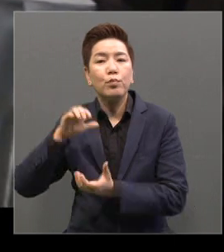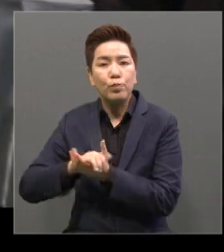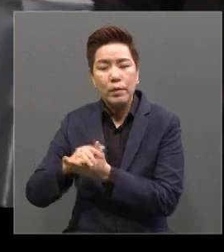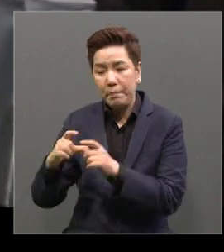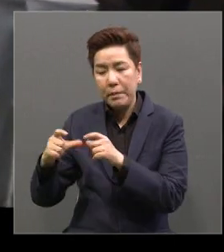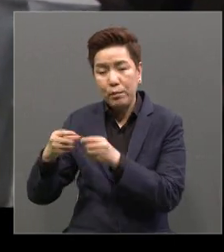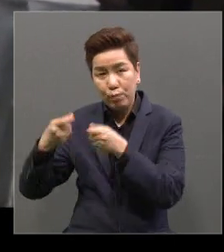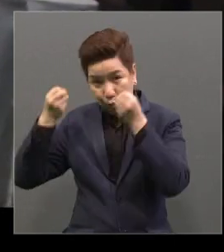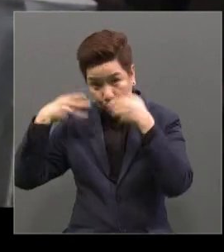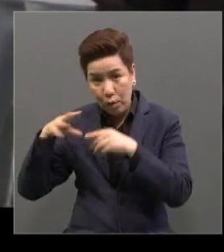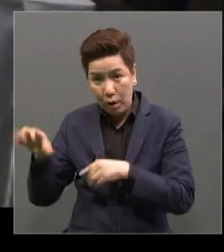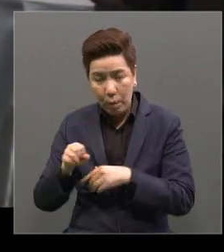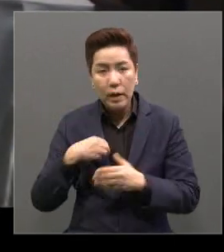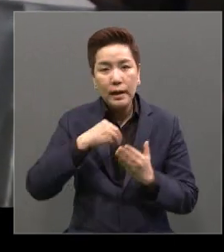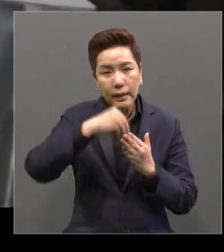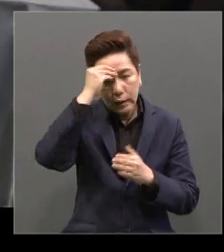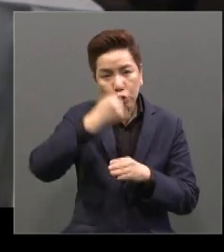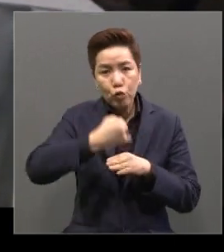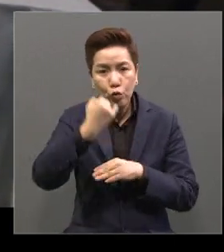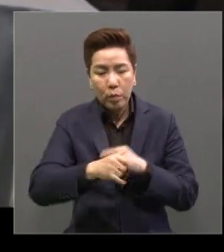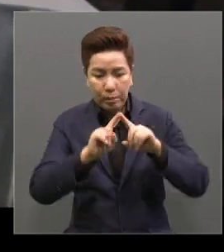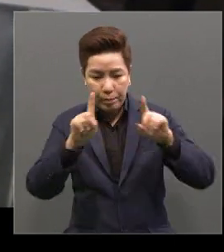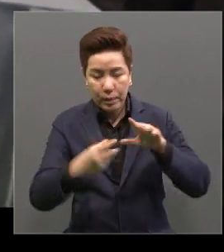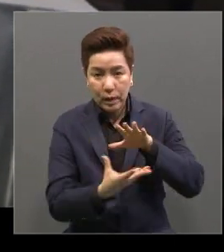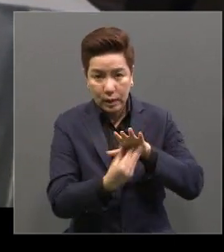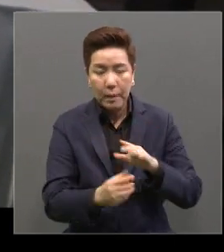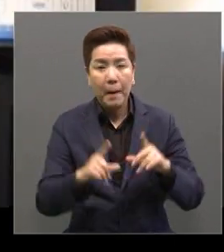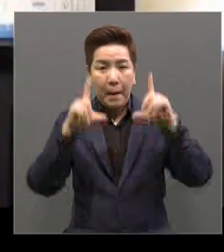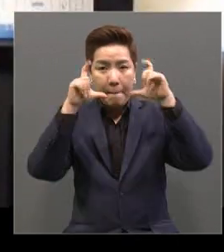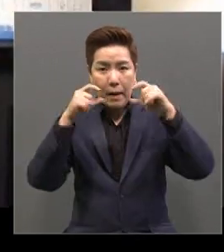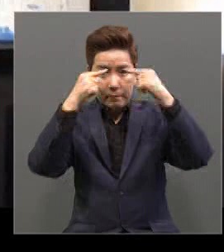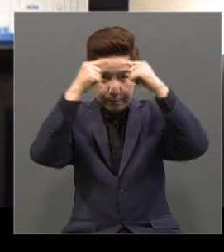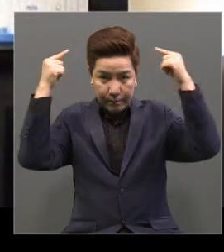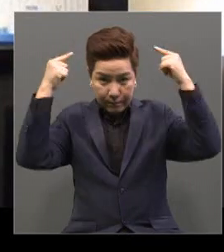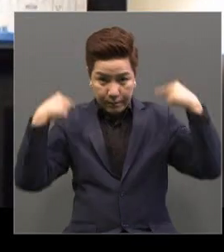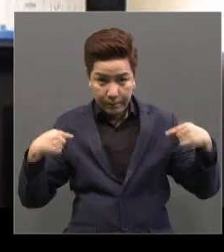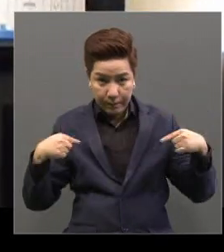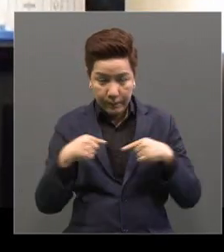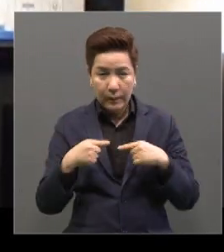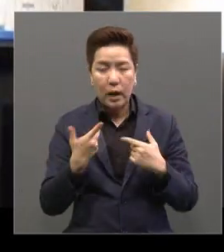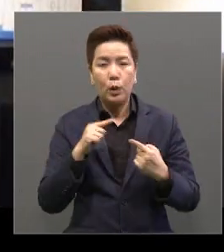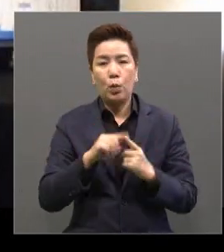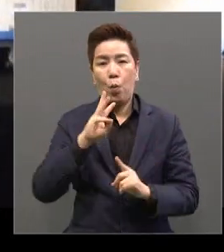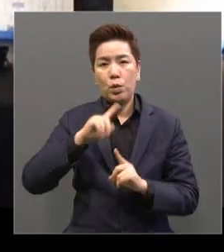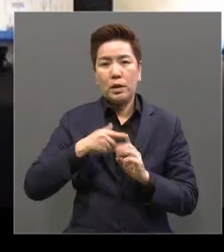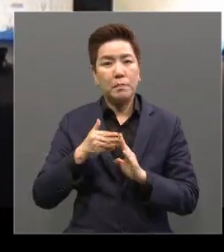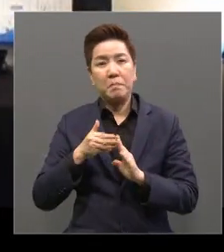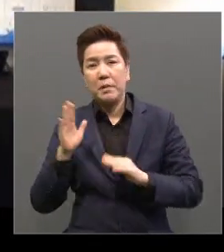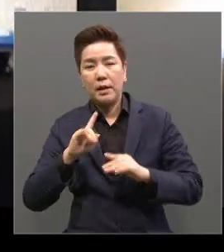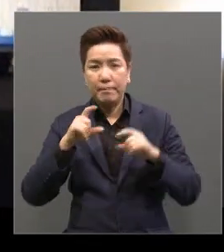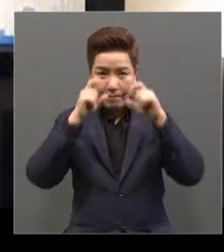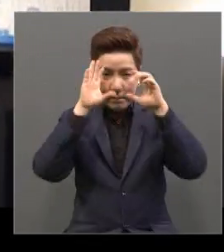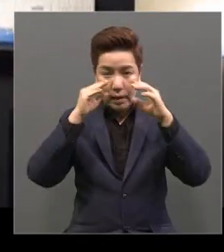คู่สมรสสำเนาหลักฐานวุฒิการศึกษารูปถ่ายหน้าตรงไม่สวมหมวกไม่สวมแว่นตาถ่ายไว้ไม่เกิน 6เดือนขนาด